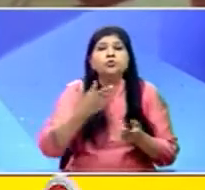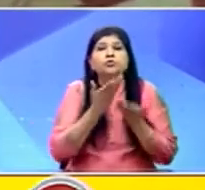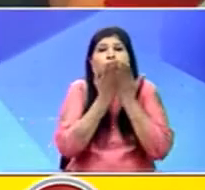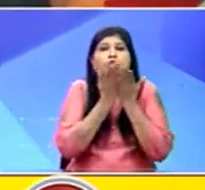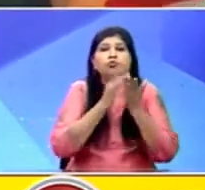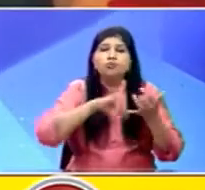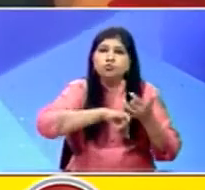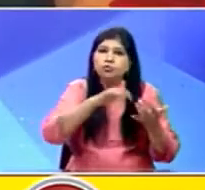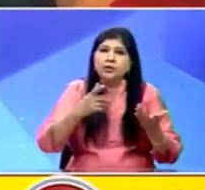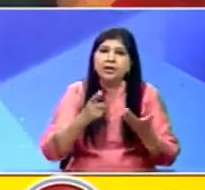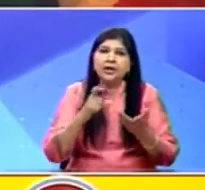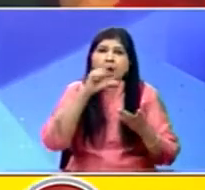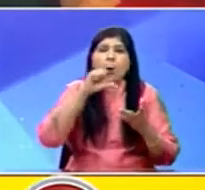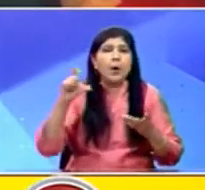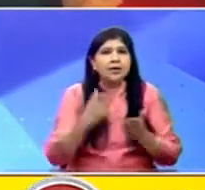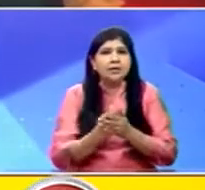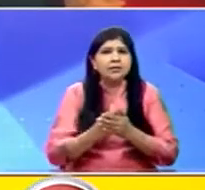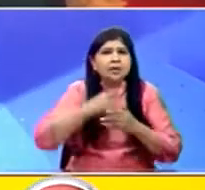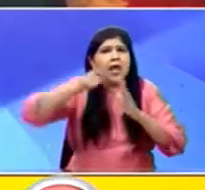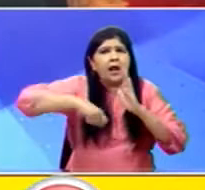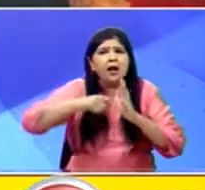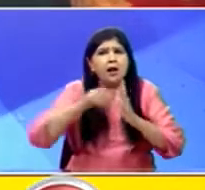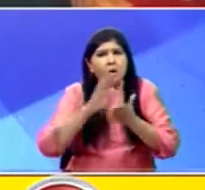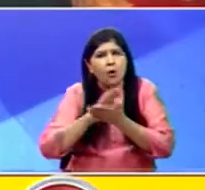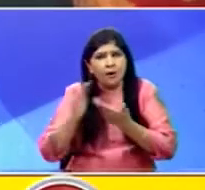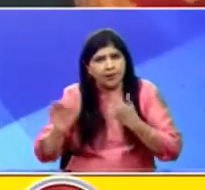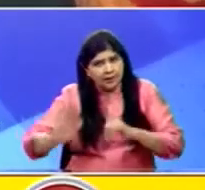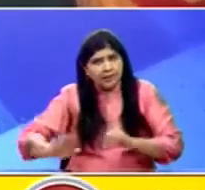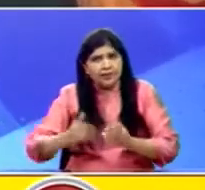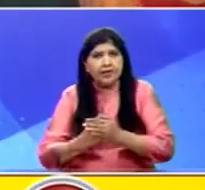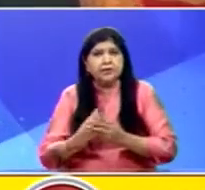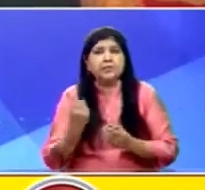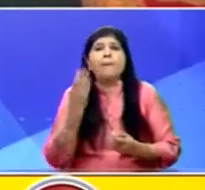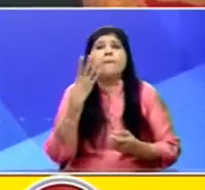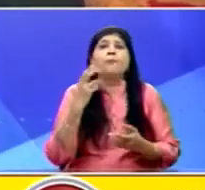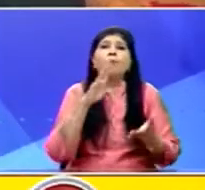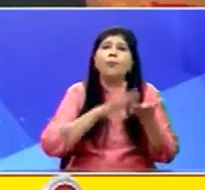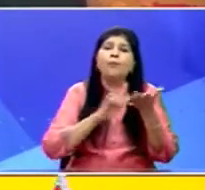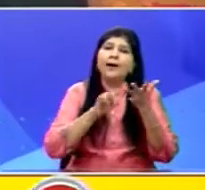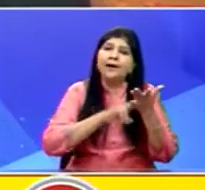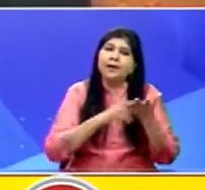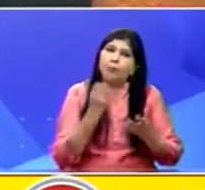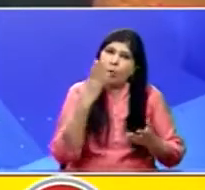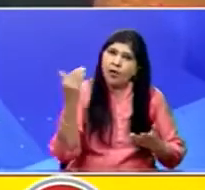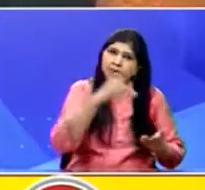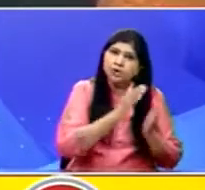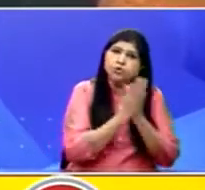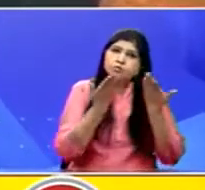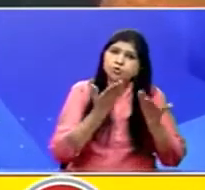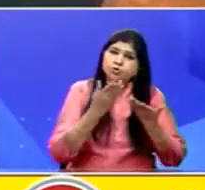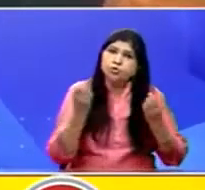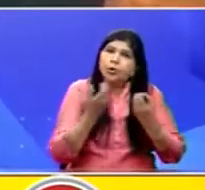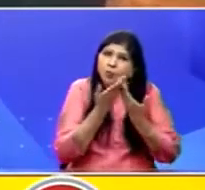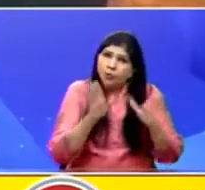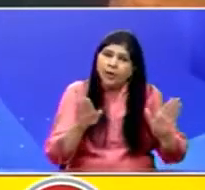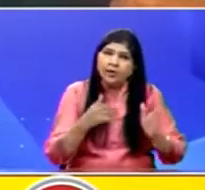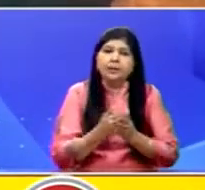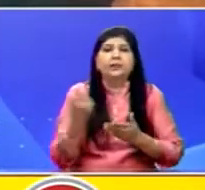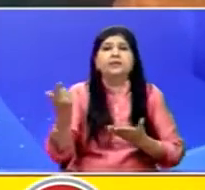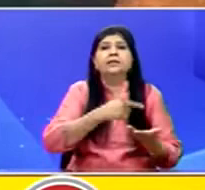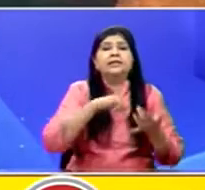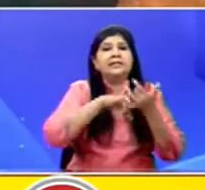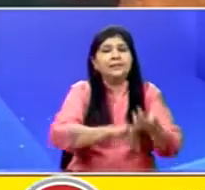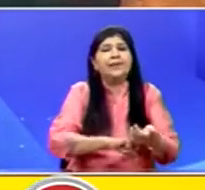तो इसको रिकॉर्डिंग करके जब सोमवार को स्कूल कॉलेज खुलते हैं तो